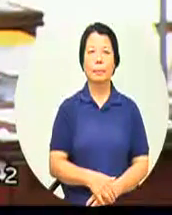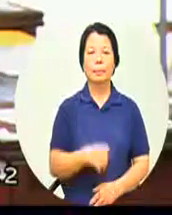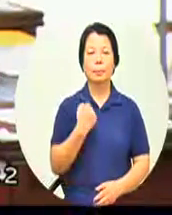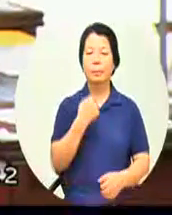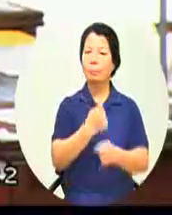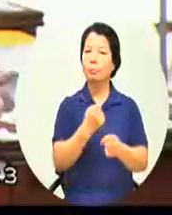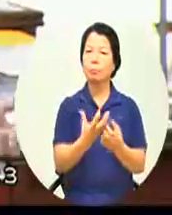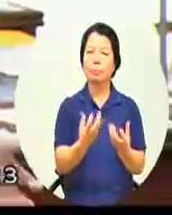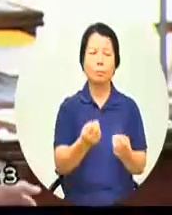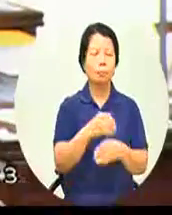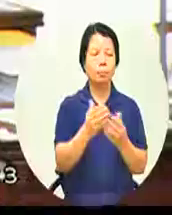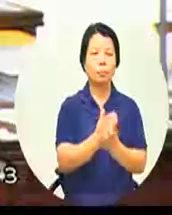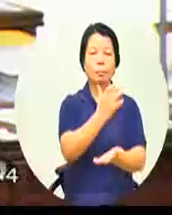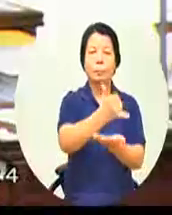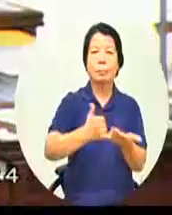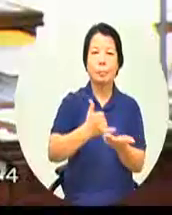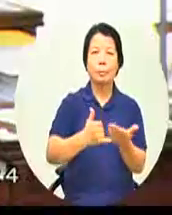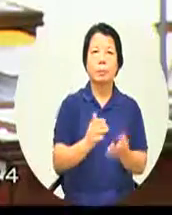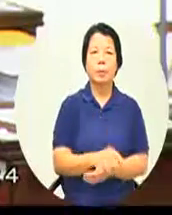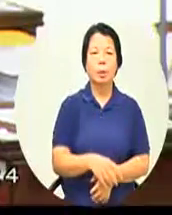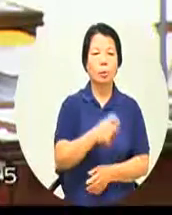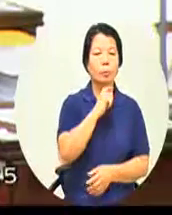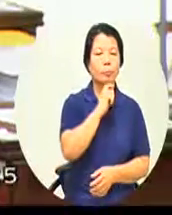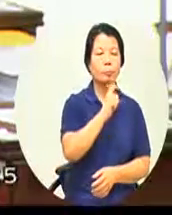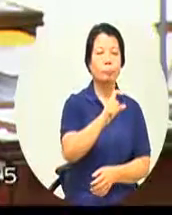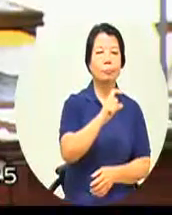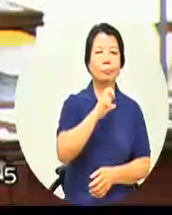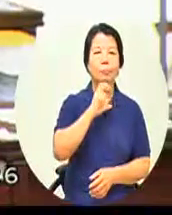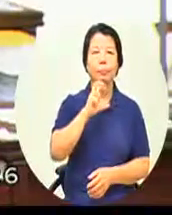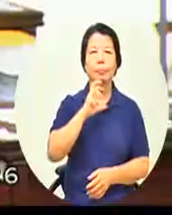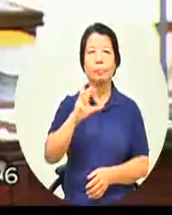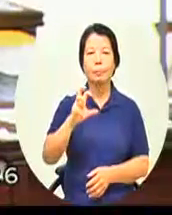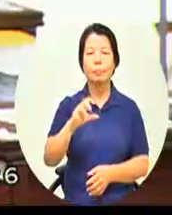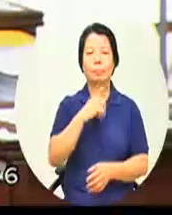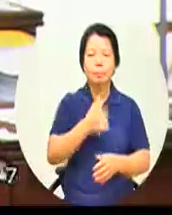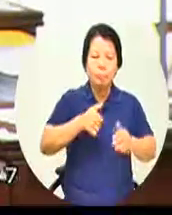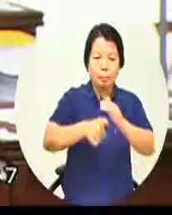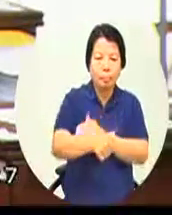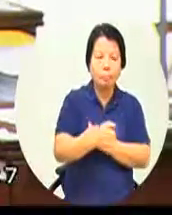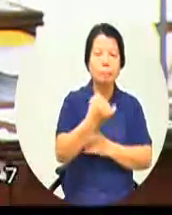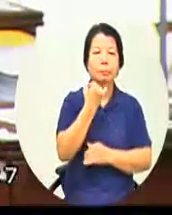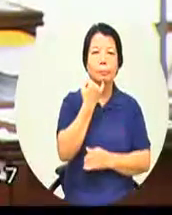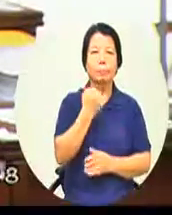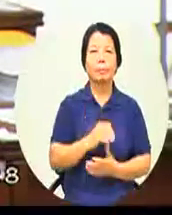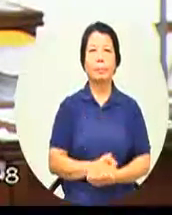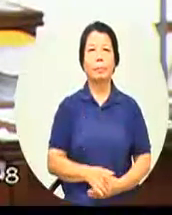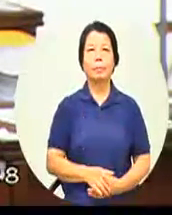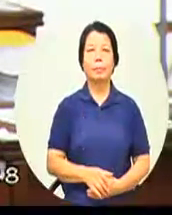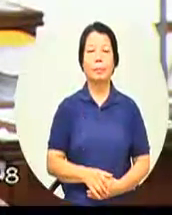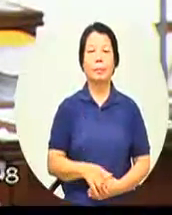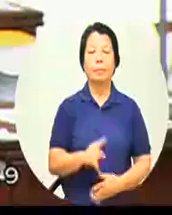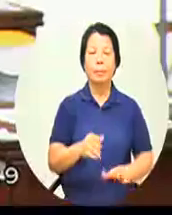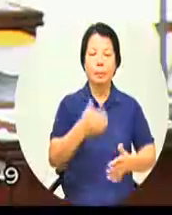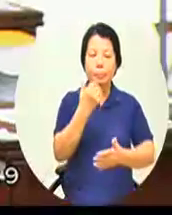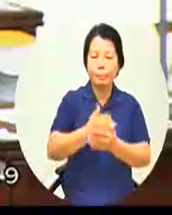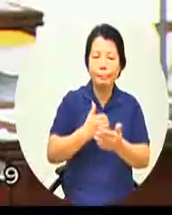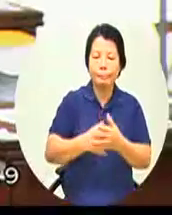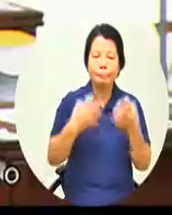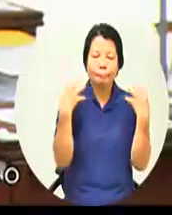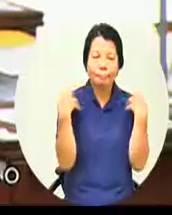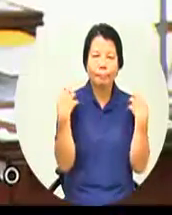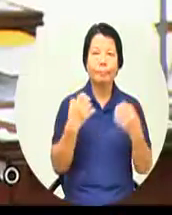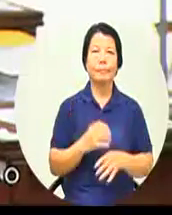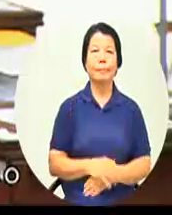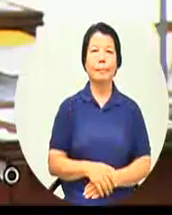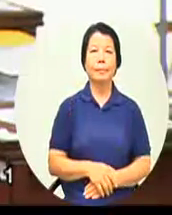经退休的人啊，长辈拢有六七十岁、七八十岁，加上有资格入面嘛，啊，所以伊变作讲会减轻他们的负担。我感